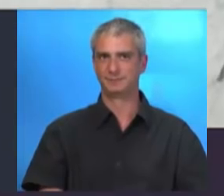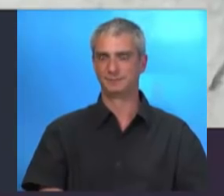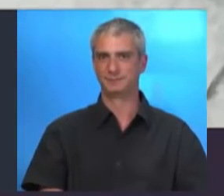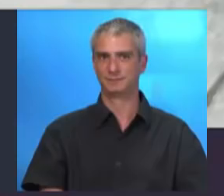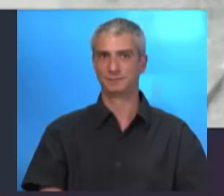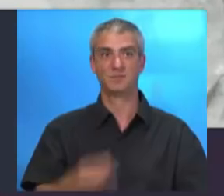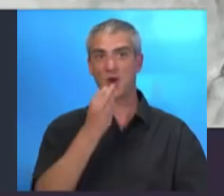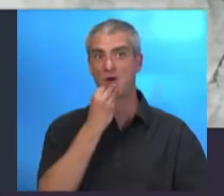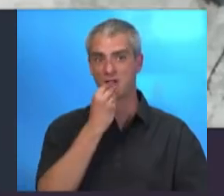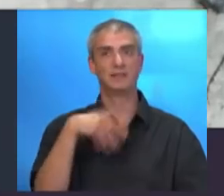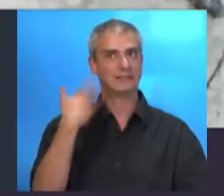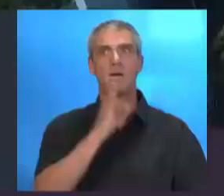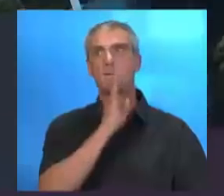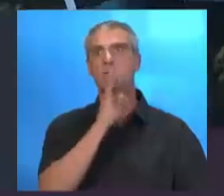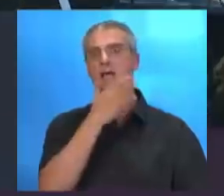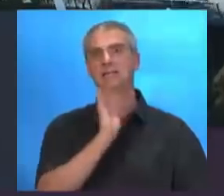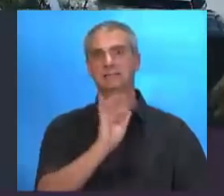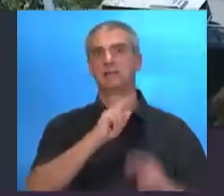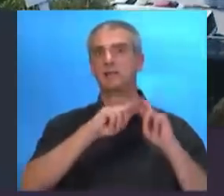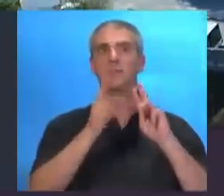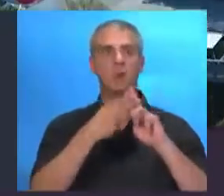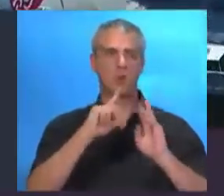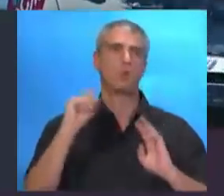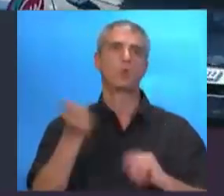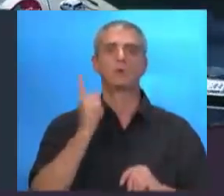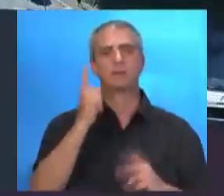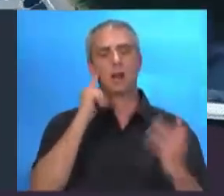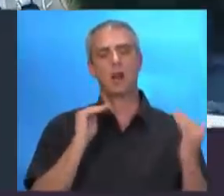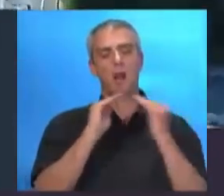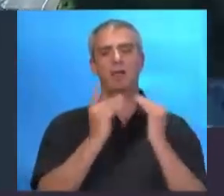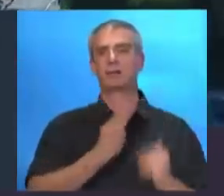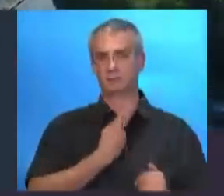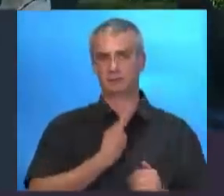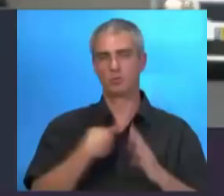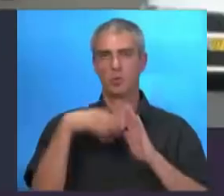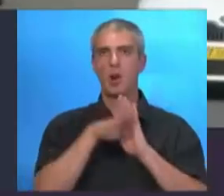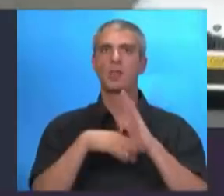האוכל לומד להיות בעיה רצינית בעולם, כולנו נצטרך להתאים עצמנו לתנאים